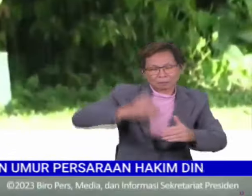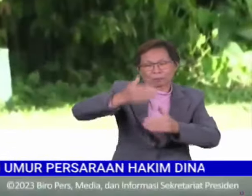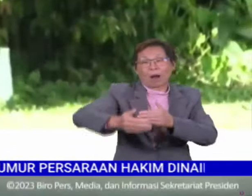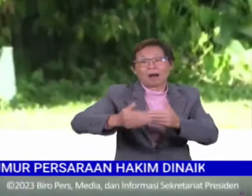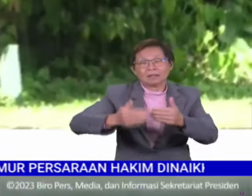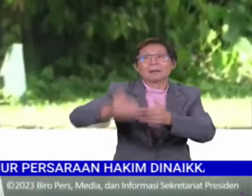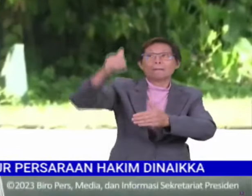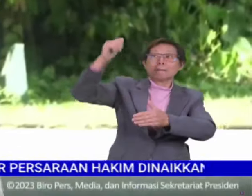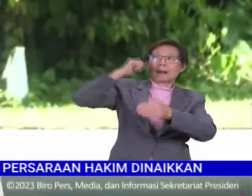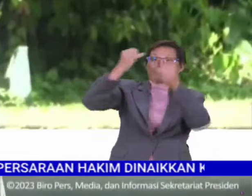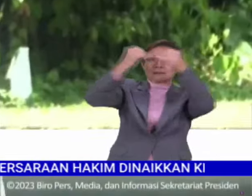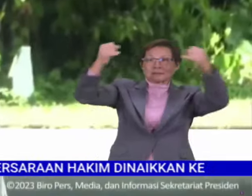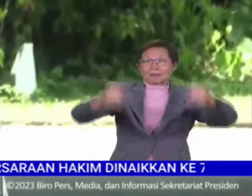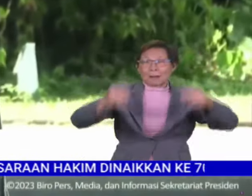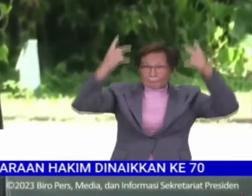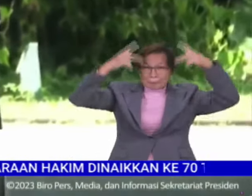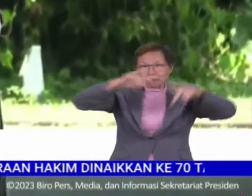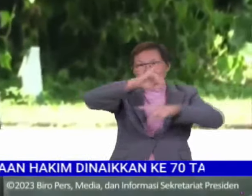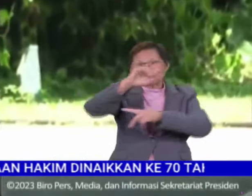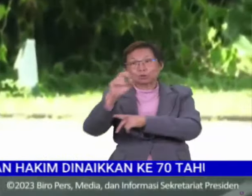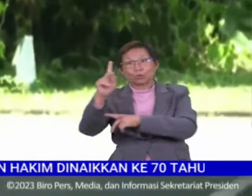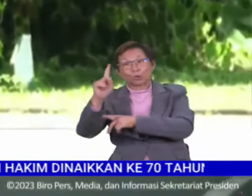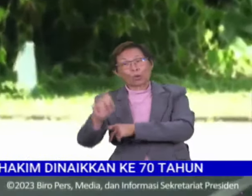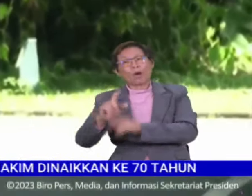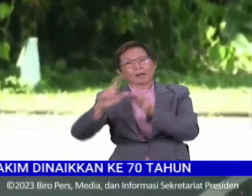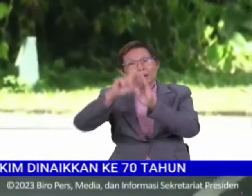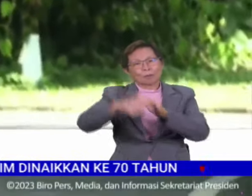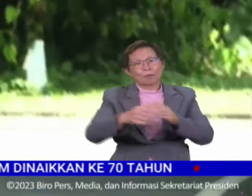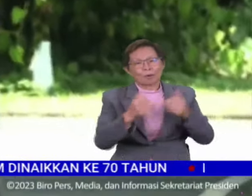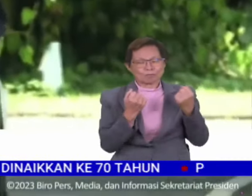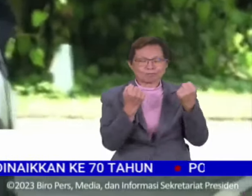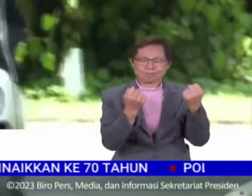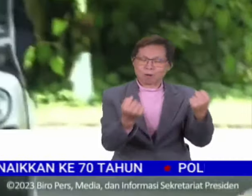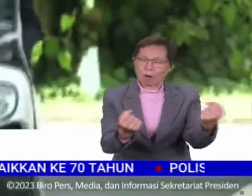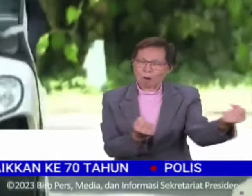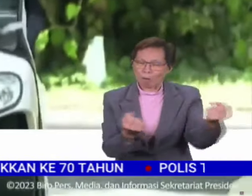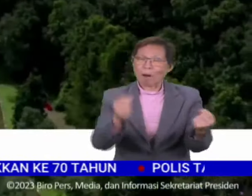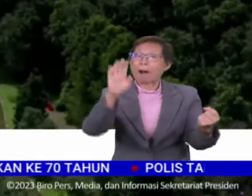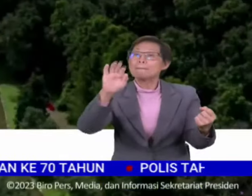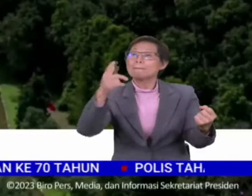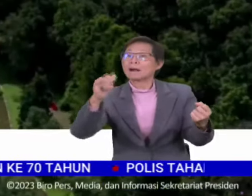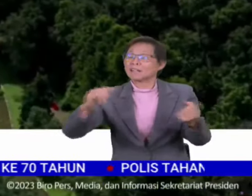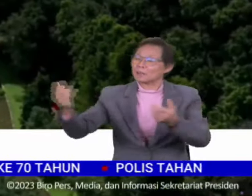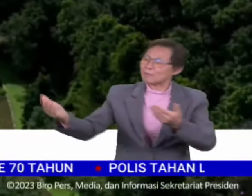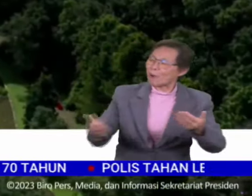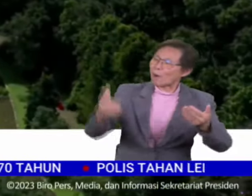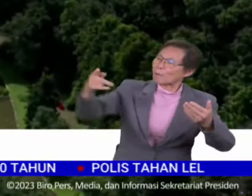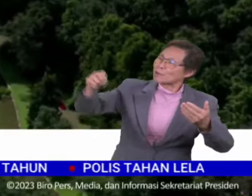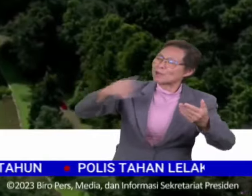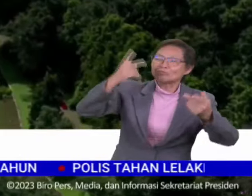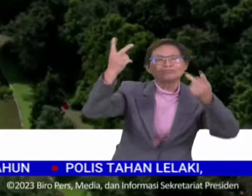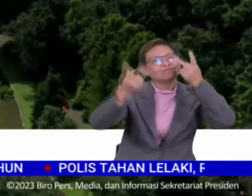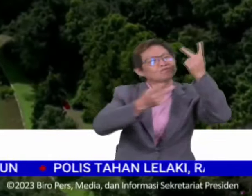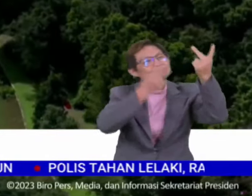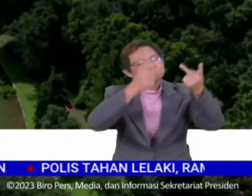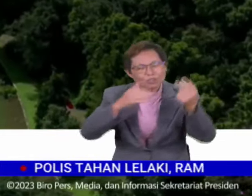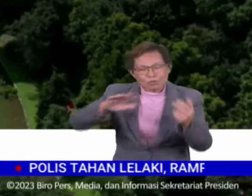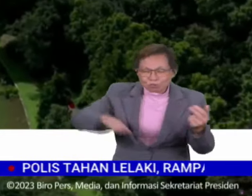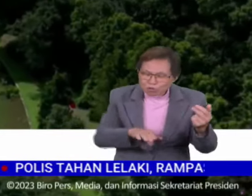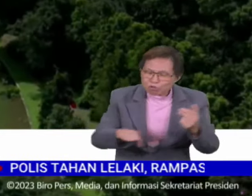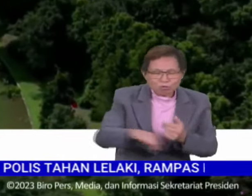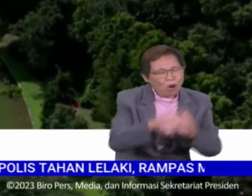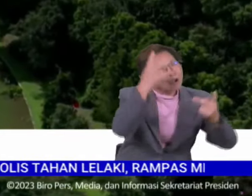belakang istana. Presiden Jokowi kemudiannya memandu sendiri bagi membawa Perdana Menteri melawat sekitar istana